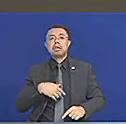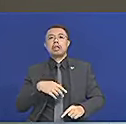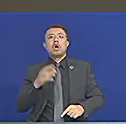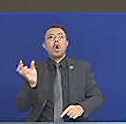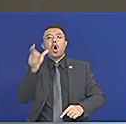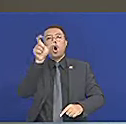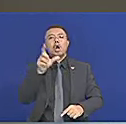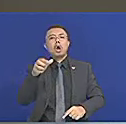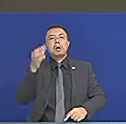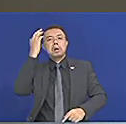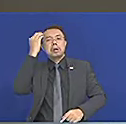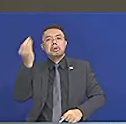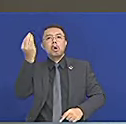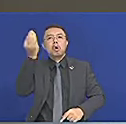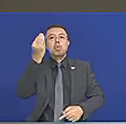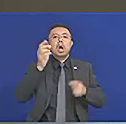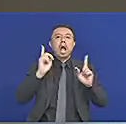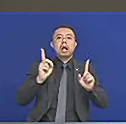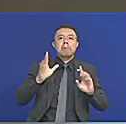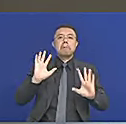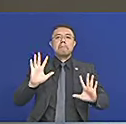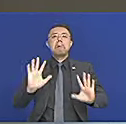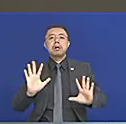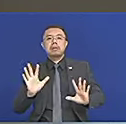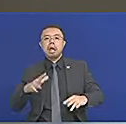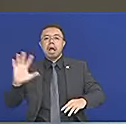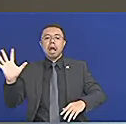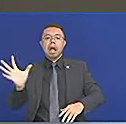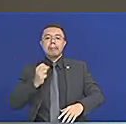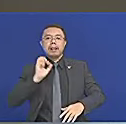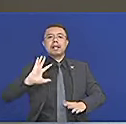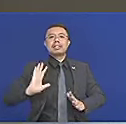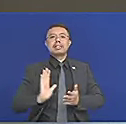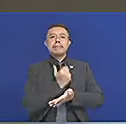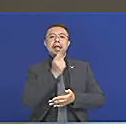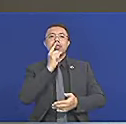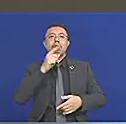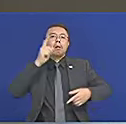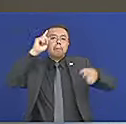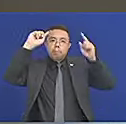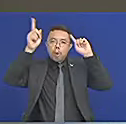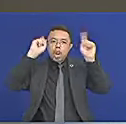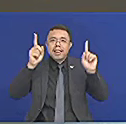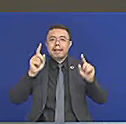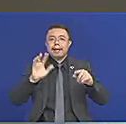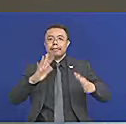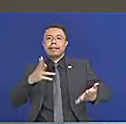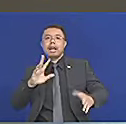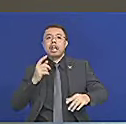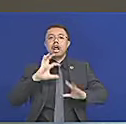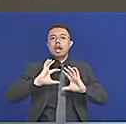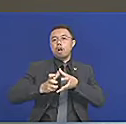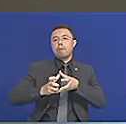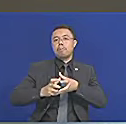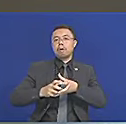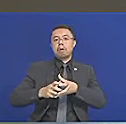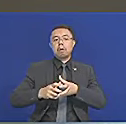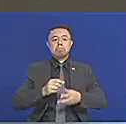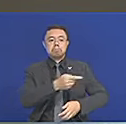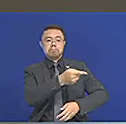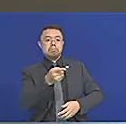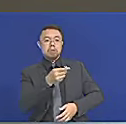rohaniwan menggunakan untuk kepentingan politik dan kepentingan kelompok sendiri dengan